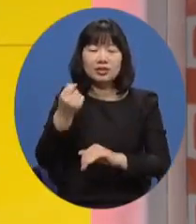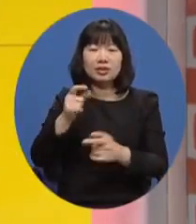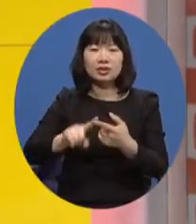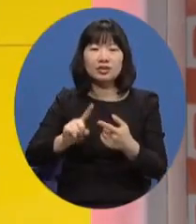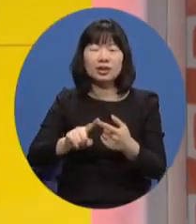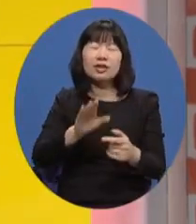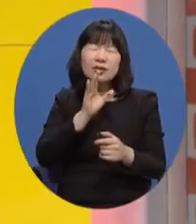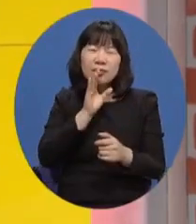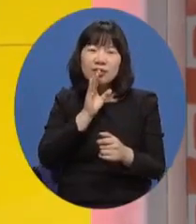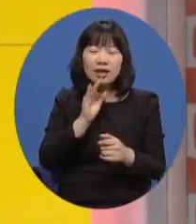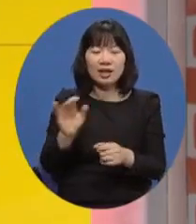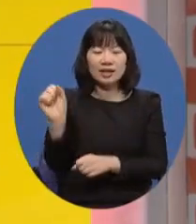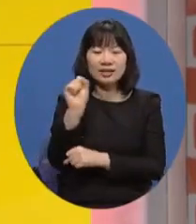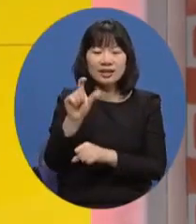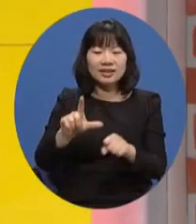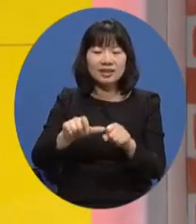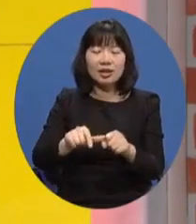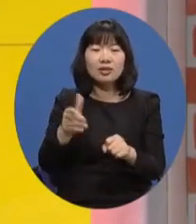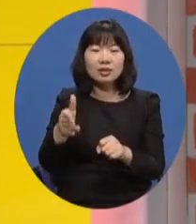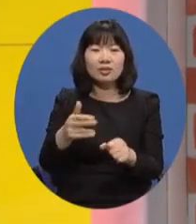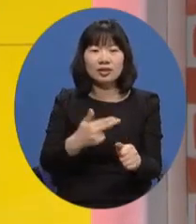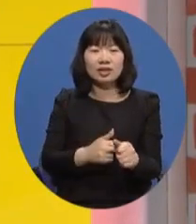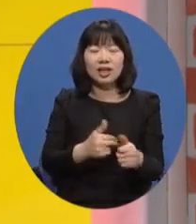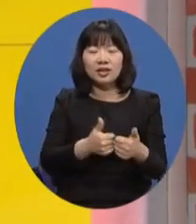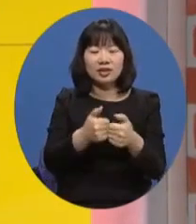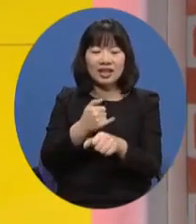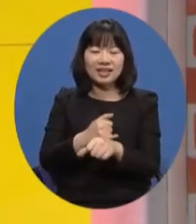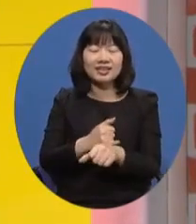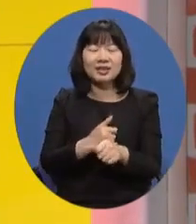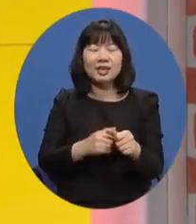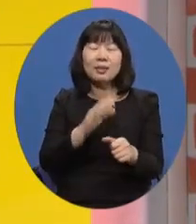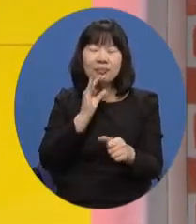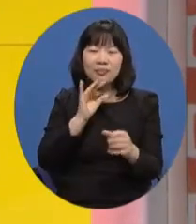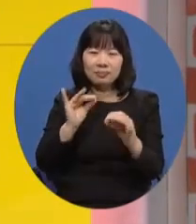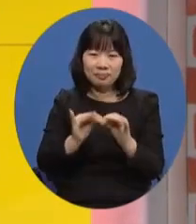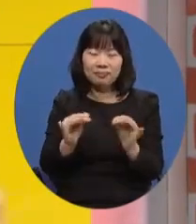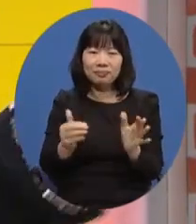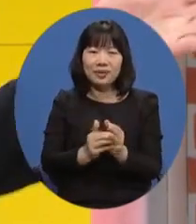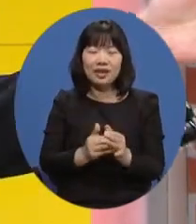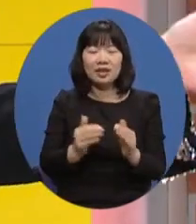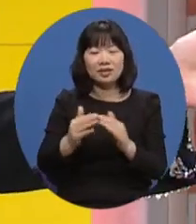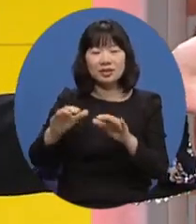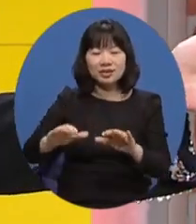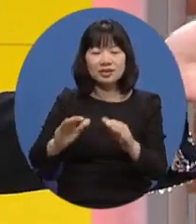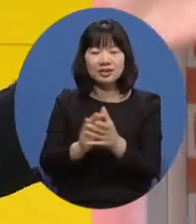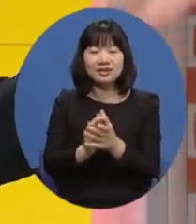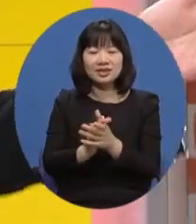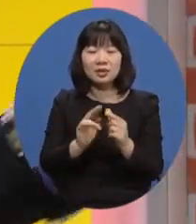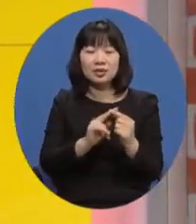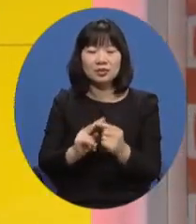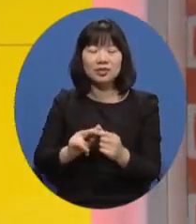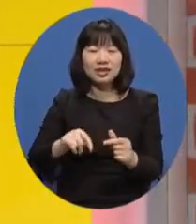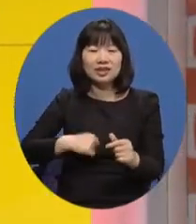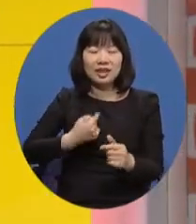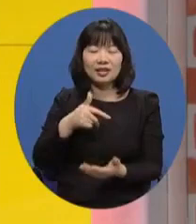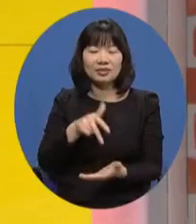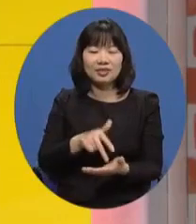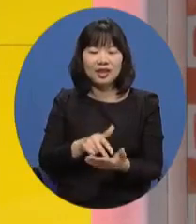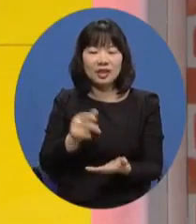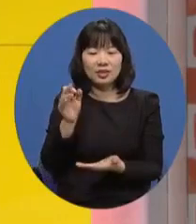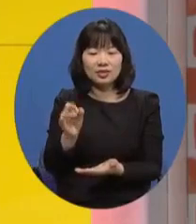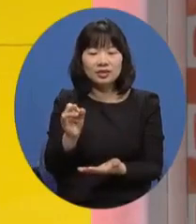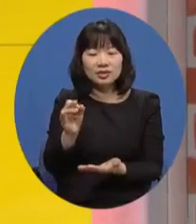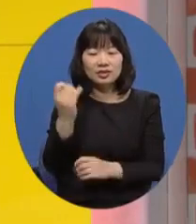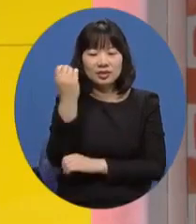그것이 정말 흔들릴 때는 전문가와 의논을 해보시는 게 맞아요. 근데 옆집 친구는 자기 나름대로